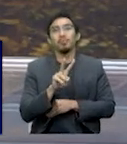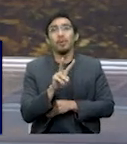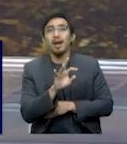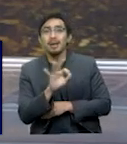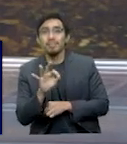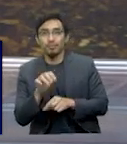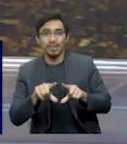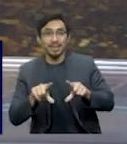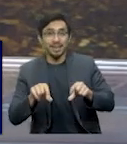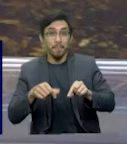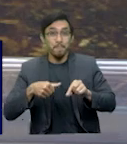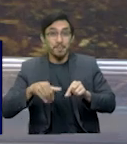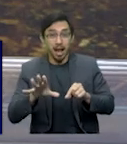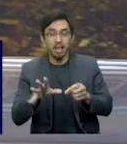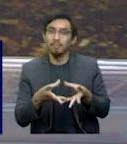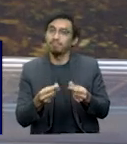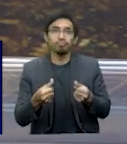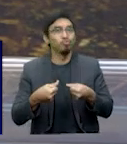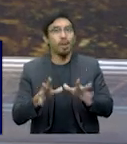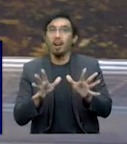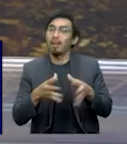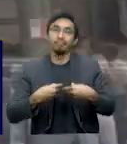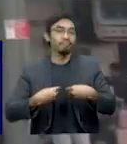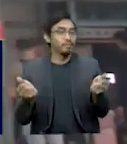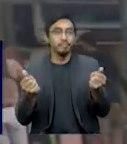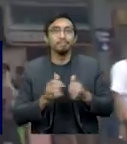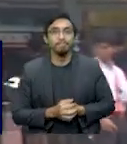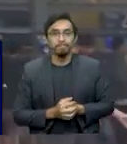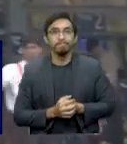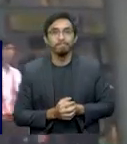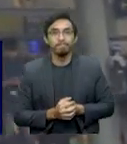lebih tiket keberangkatan telah terjual sepanjang libur panjang tahun baru.